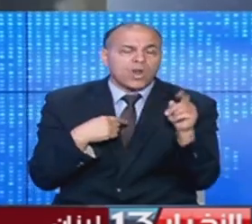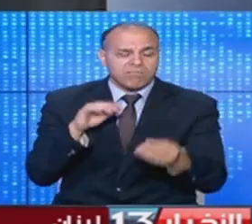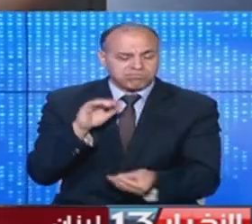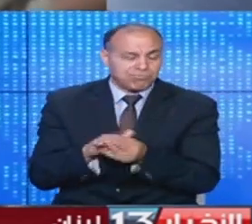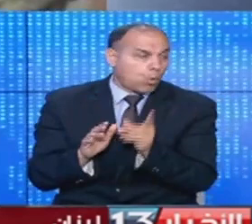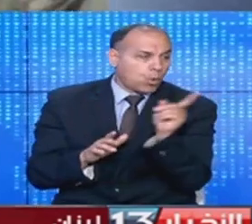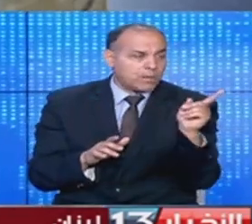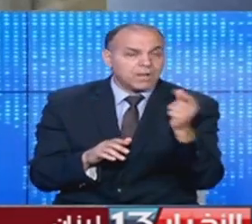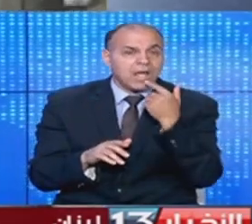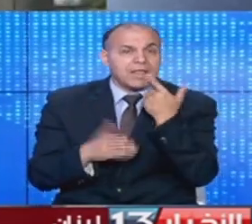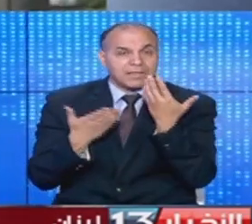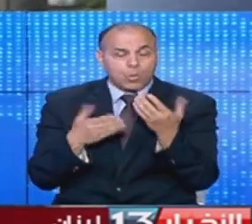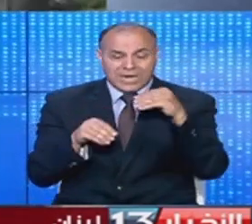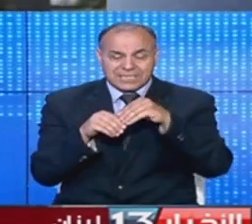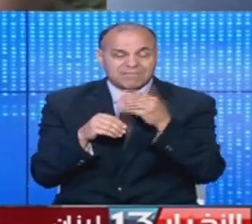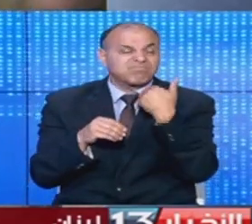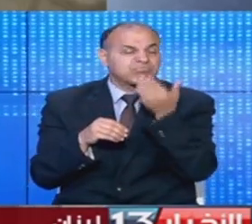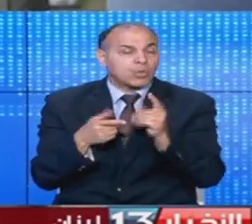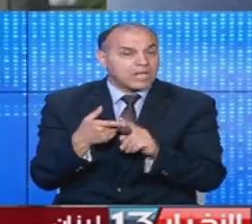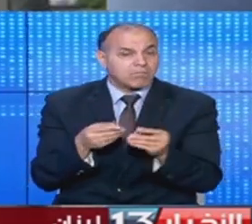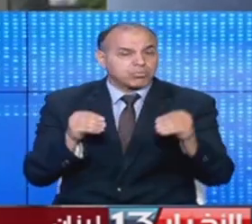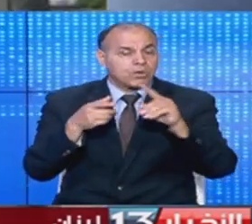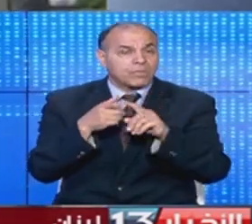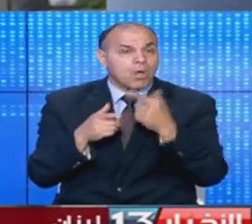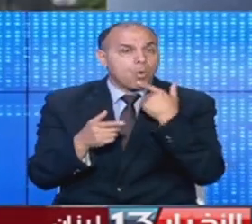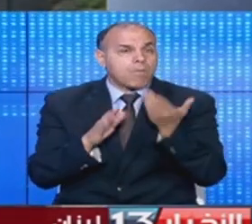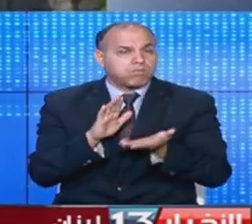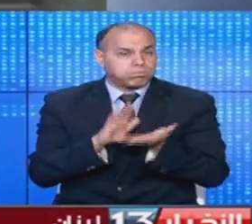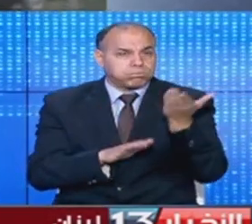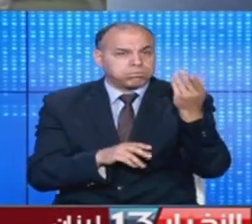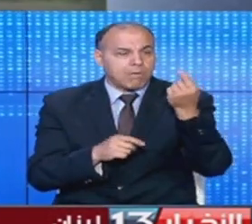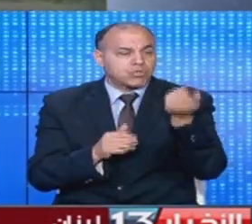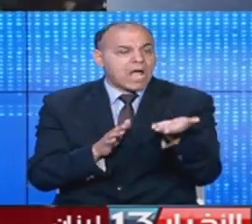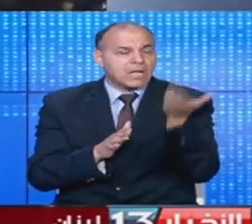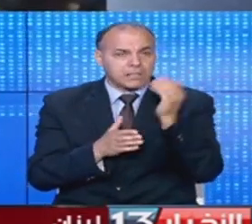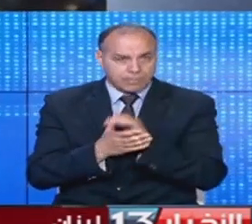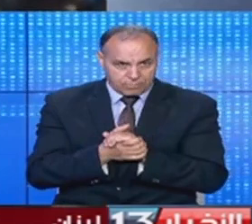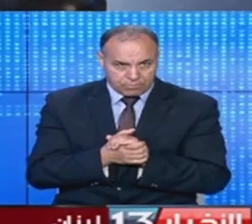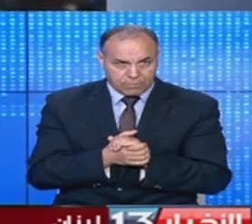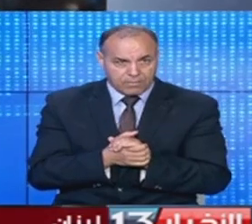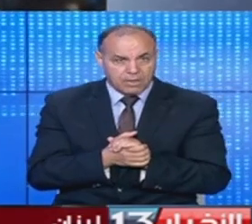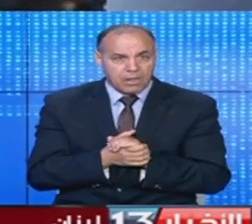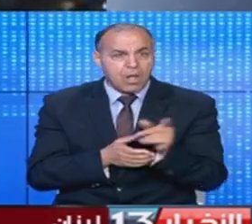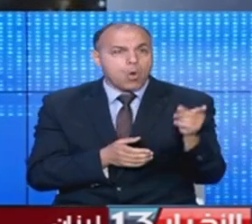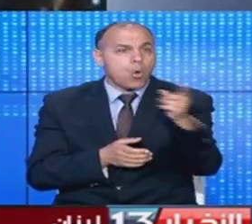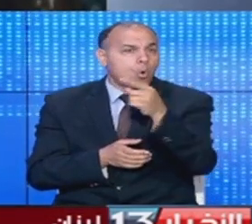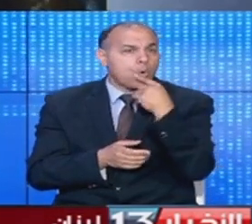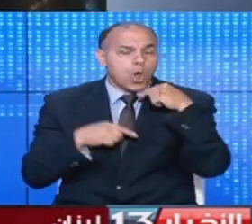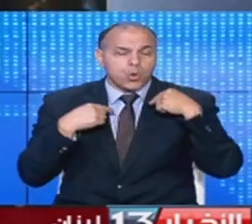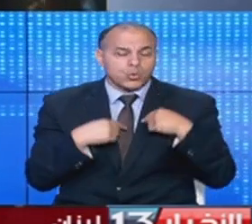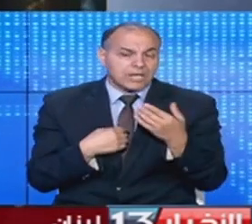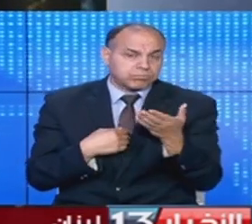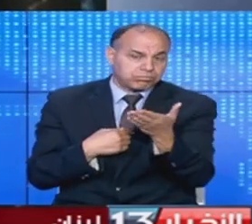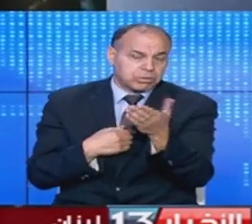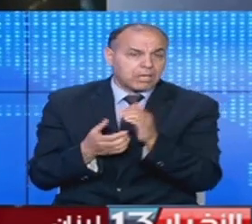بالفساد في ظل الأوضاع الاقتصادية المتفاقمة والارتفاع السريع للأسعار. الثوار بالنهاية بده يسقطوها للحكومة،